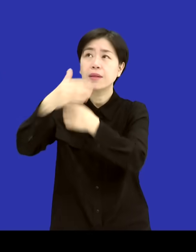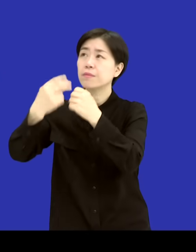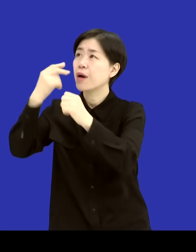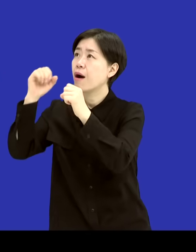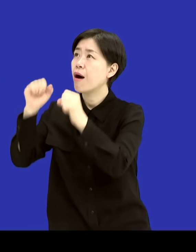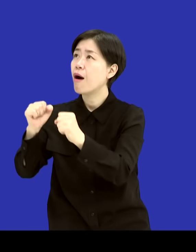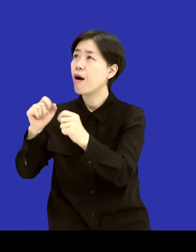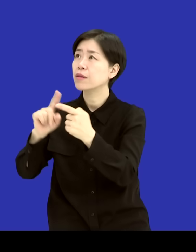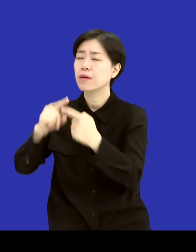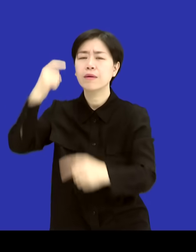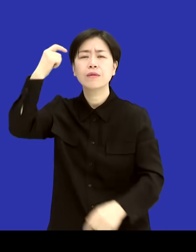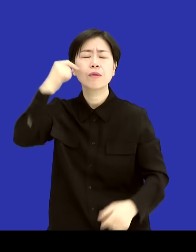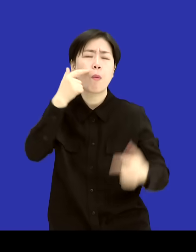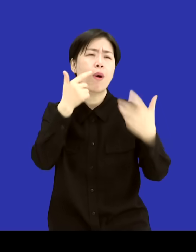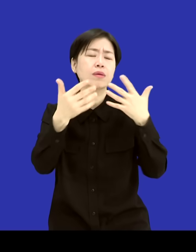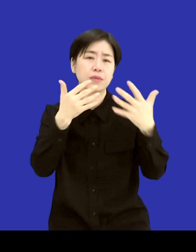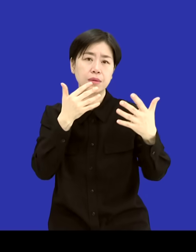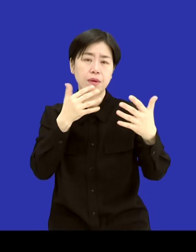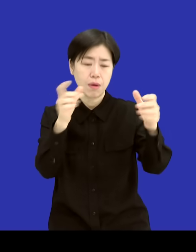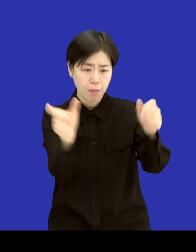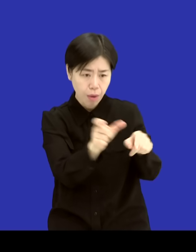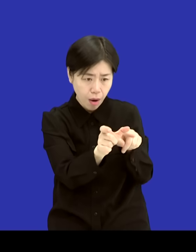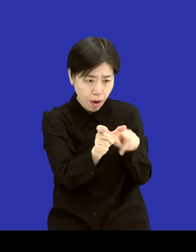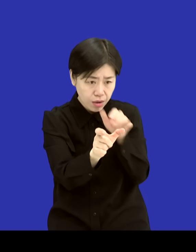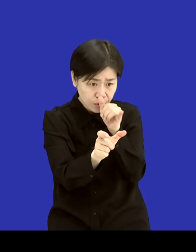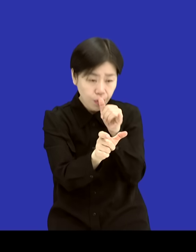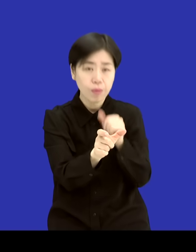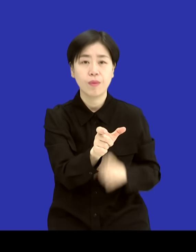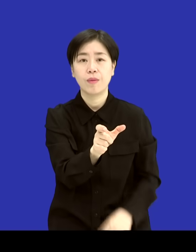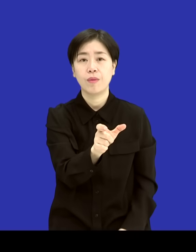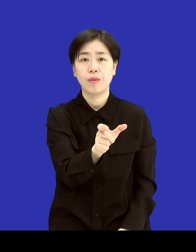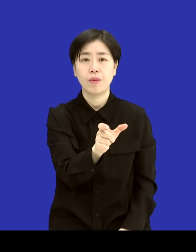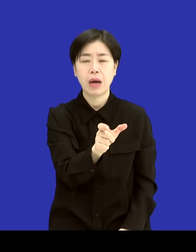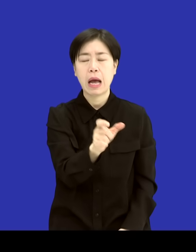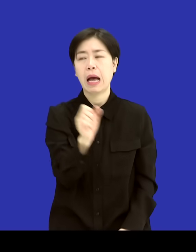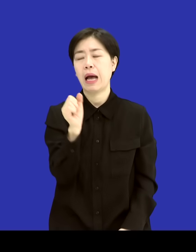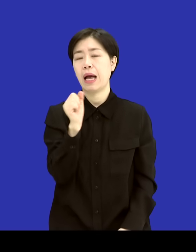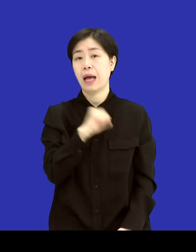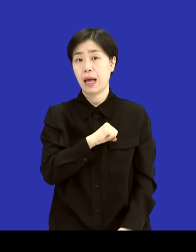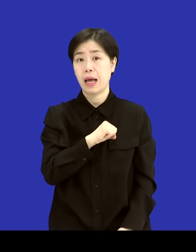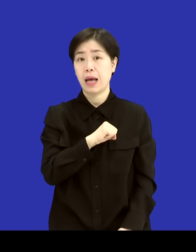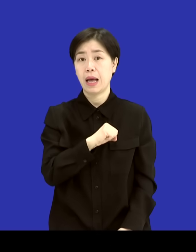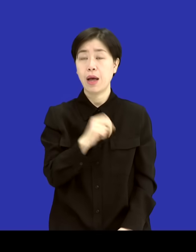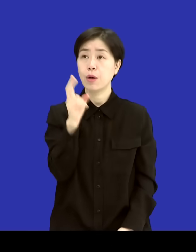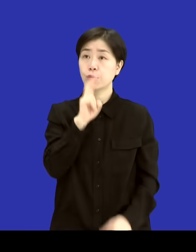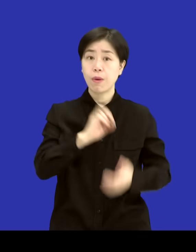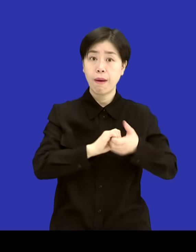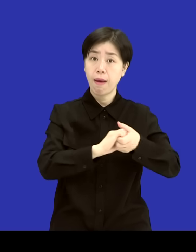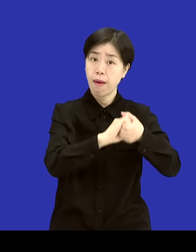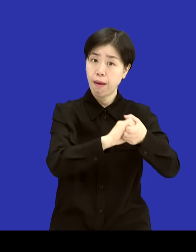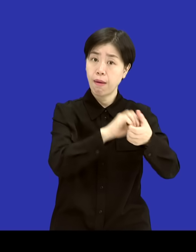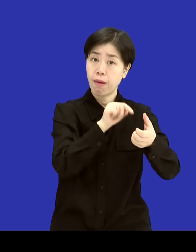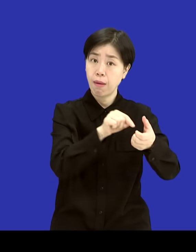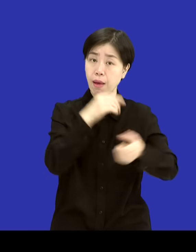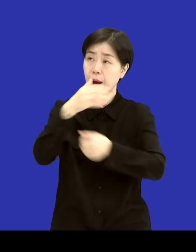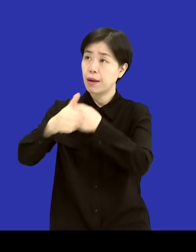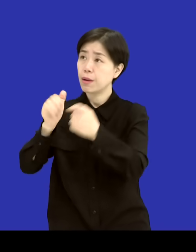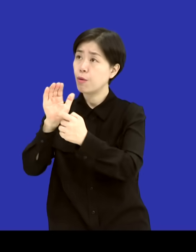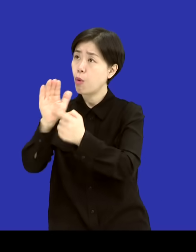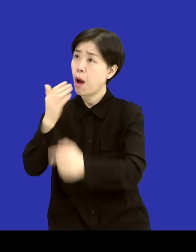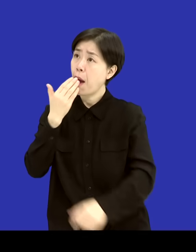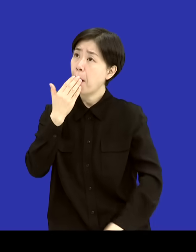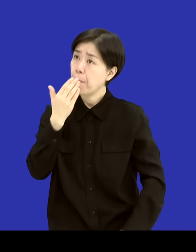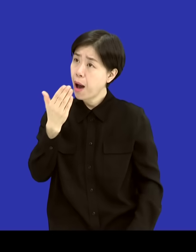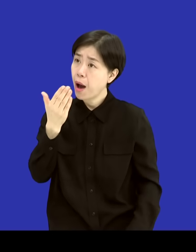댓글이 있는 거예요. 그래서 아 이게 하나님을 나타내는 일이구나라는 거를 그때